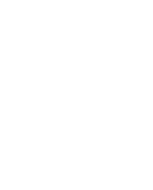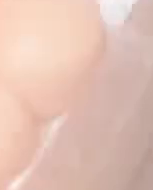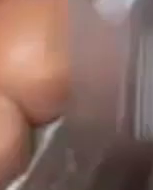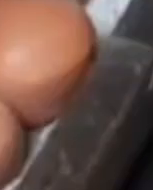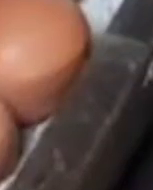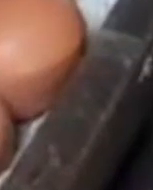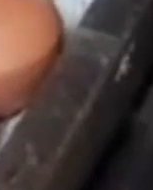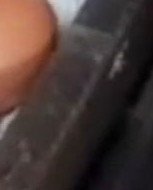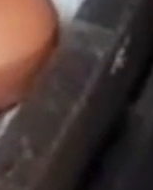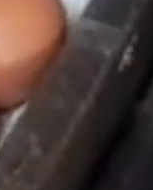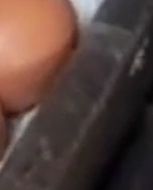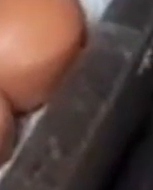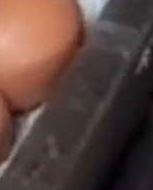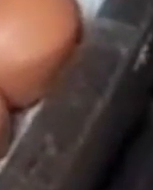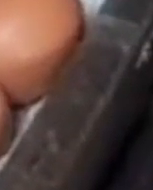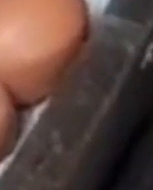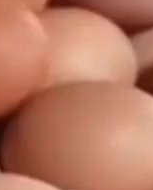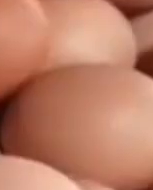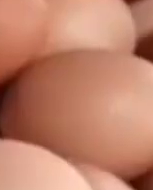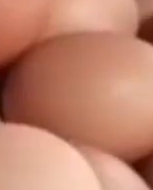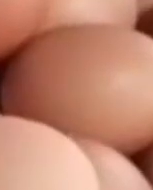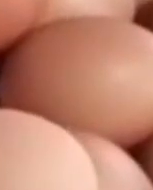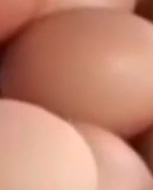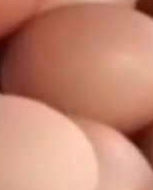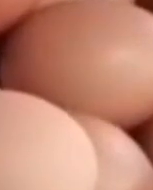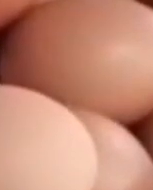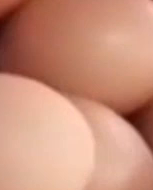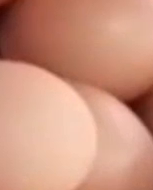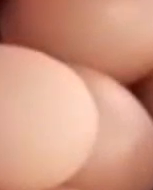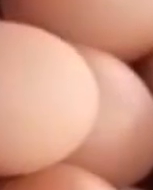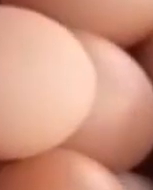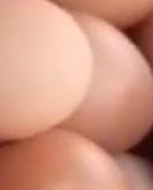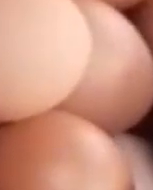Kenaikan harga telur ayam yang terus meningkat tajam dikeluhkan sejumlah pedagang dan pembeli.